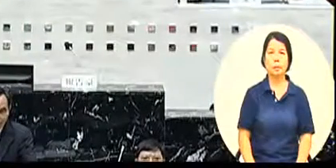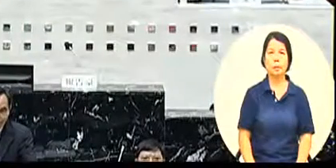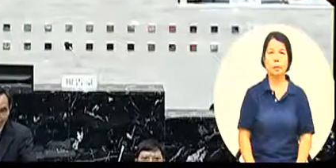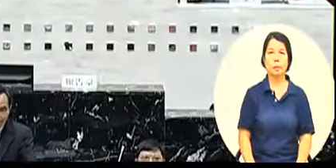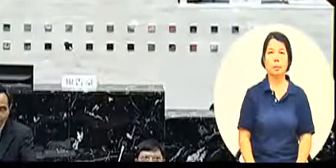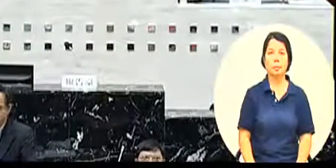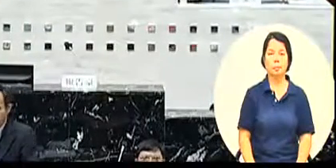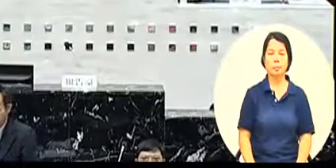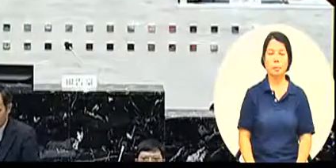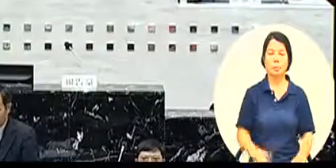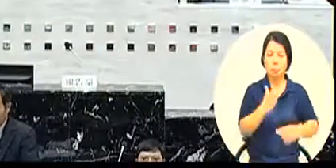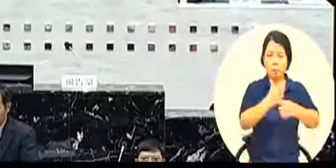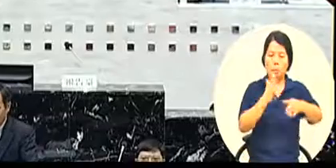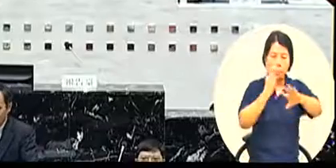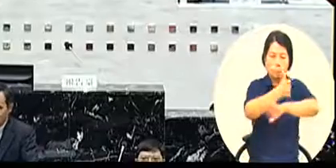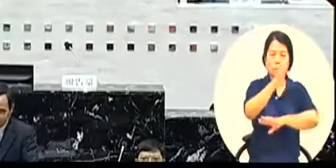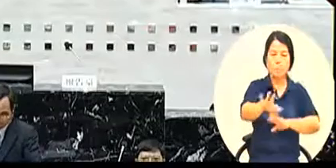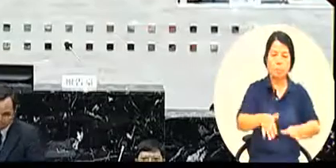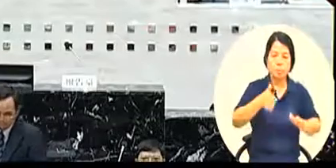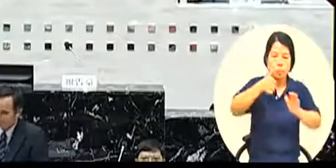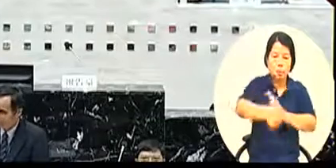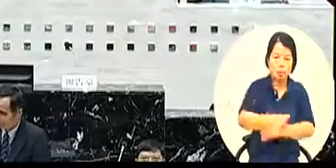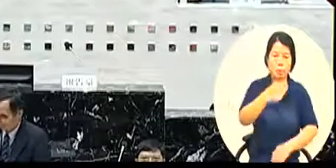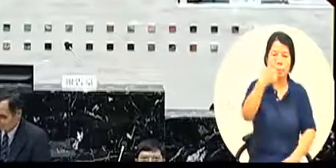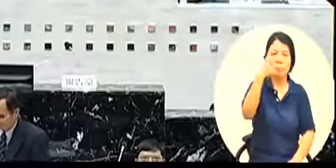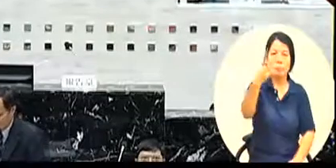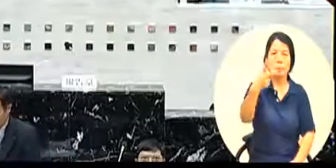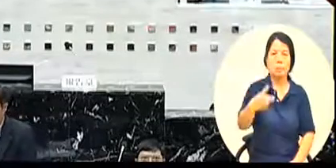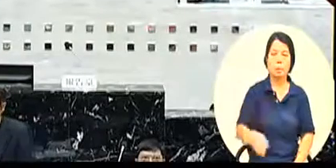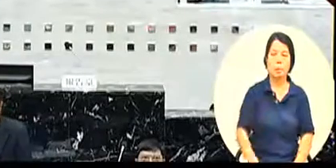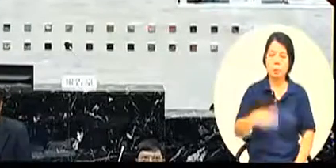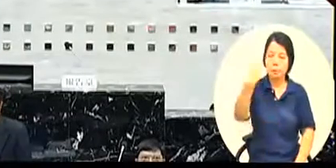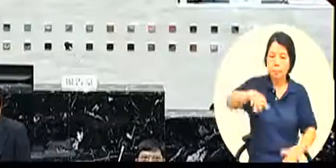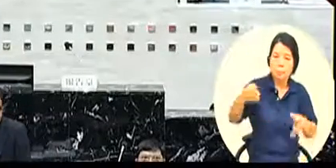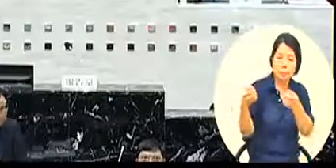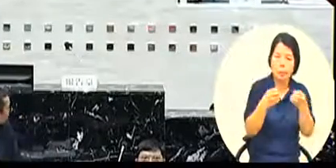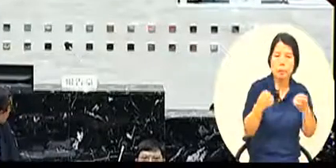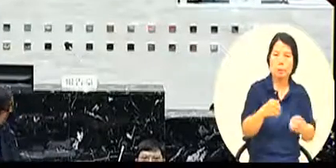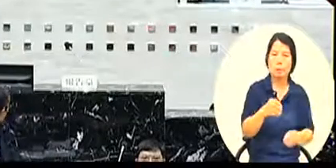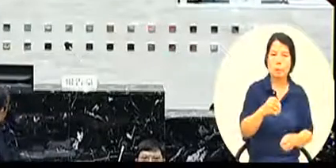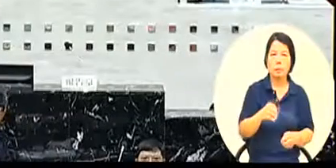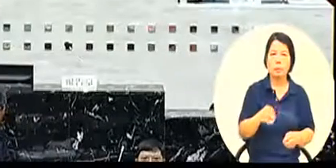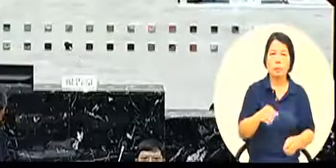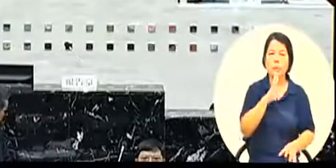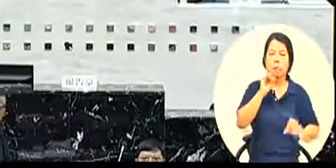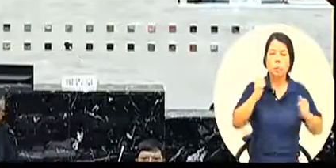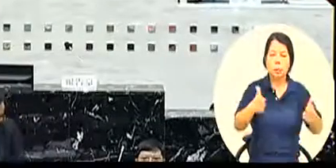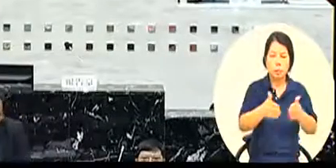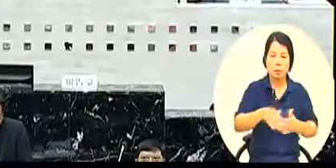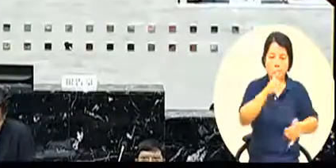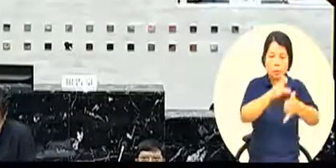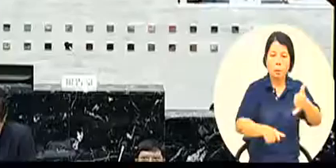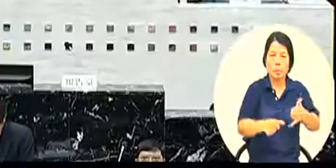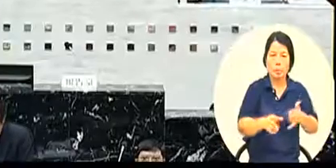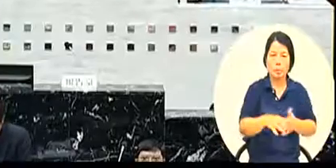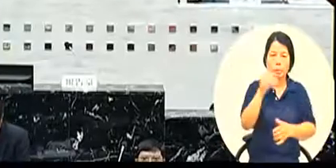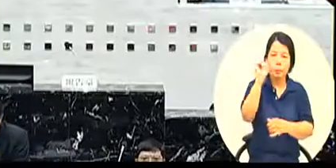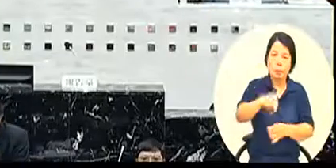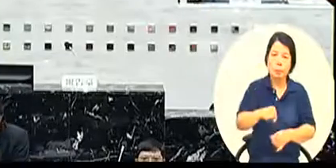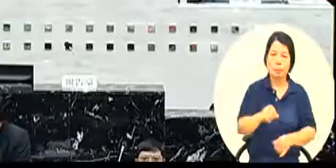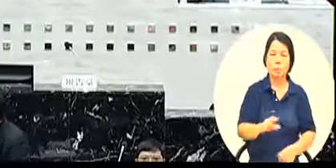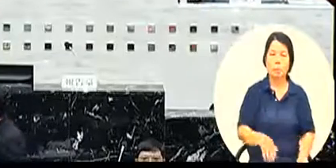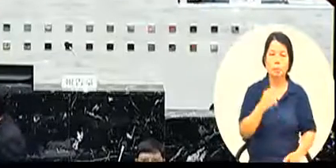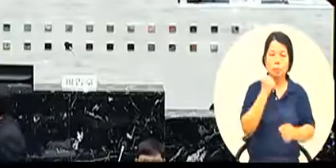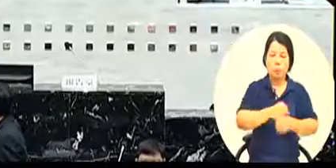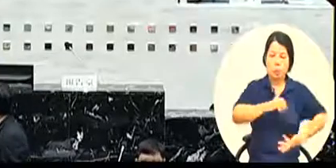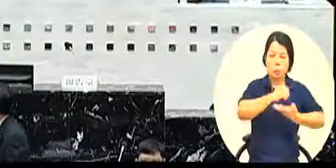过关了嘛，所以就进覆二读。进覆二读之后，还要再讨论是不是那个本案是否同意。做这